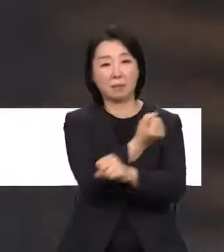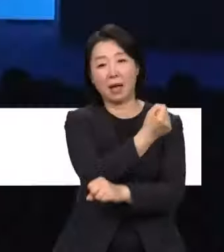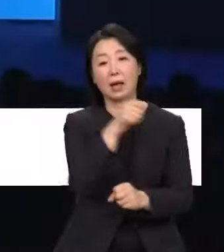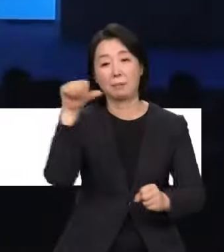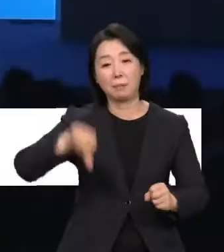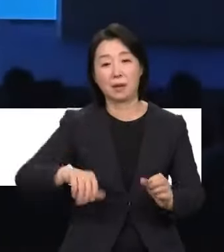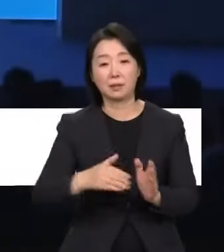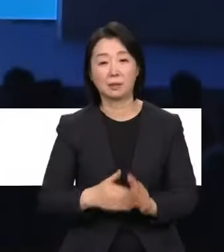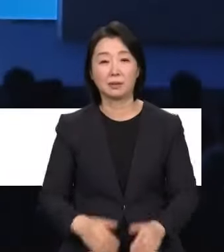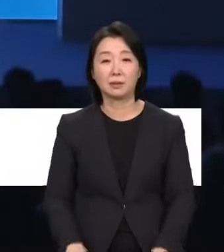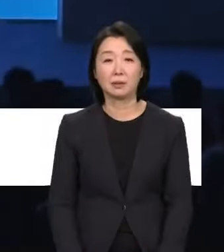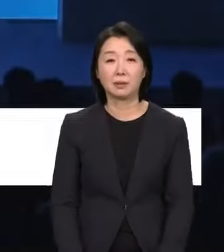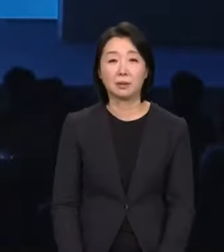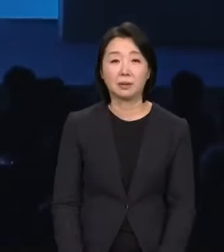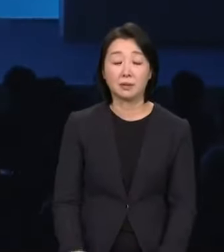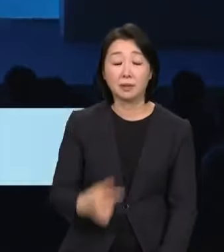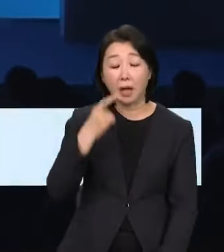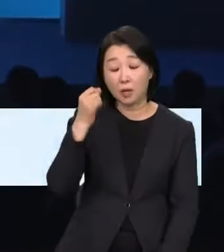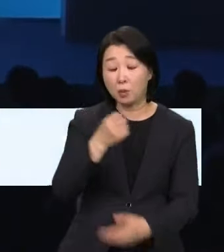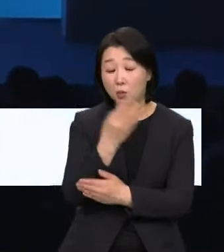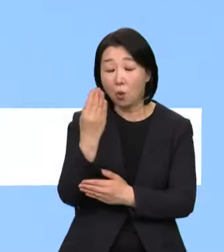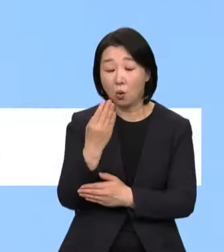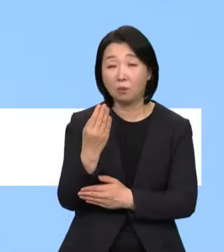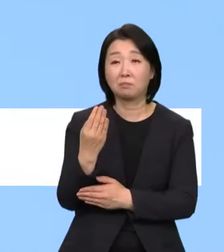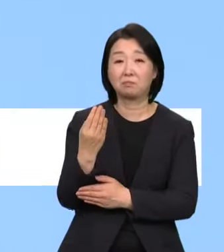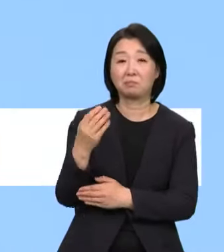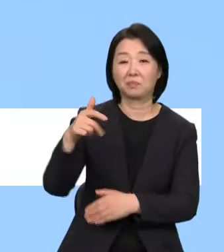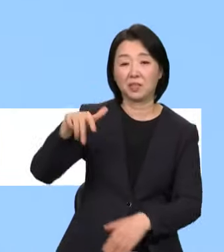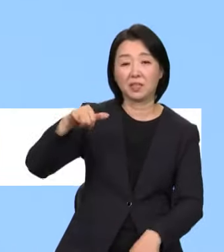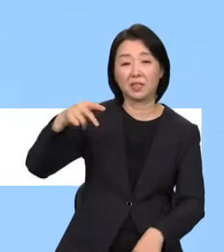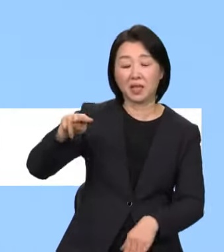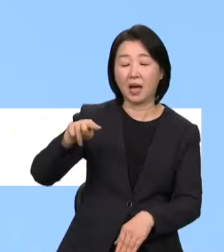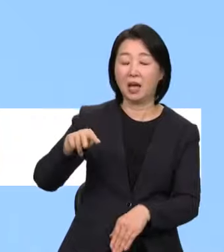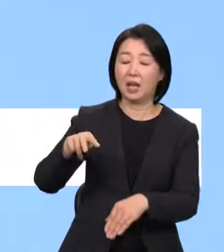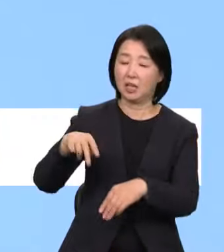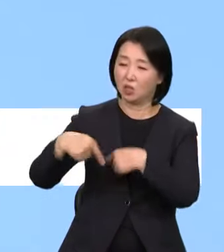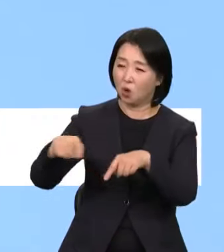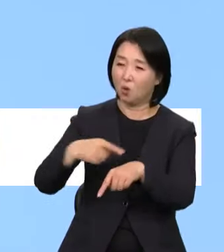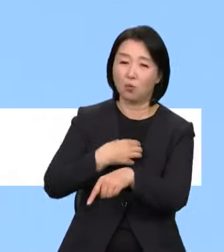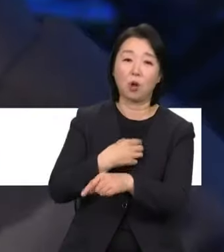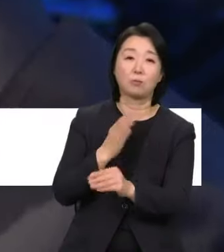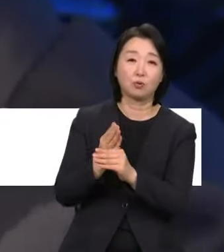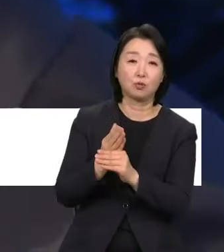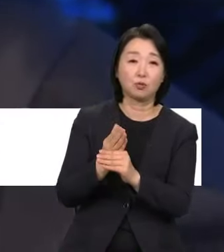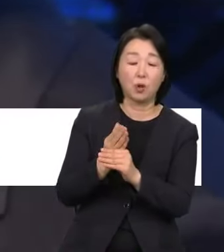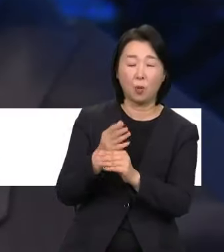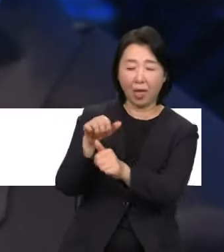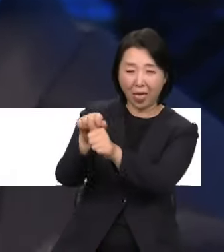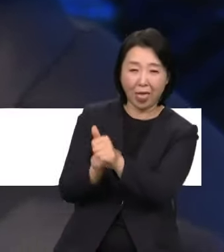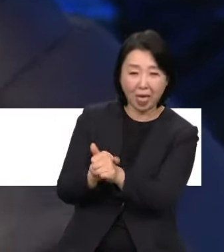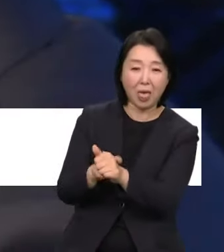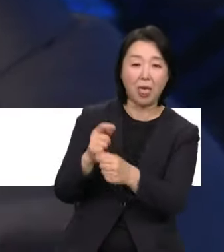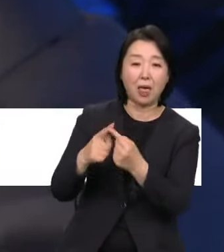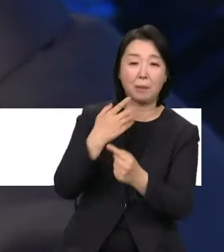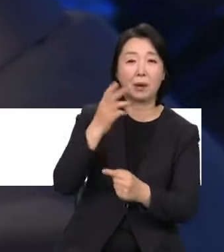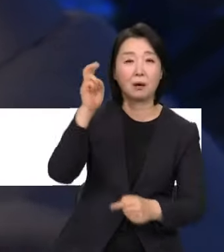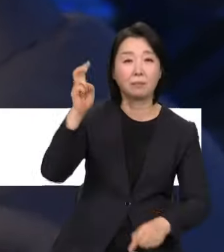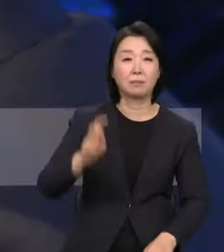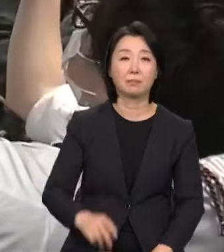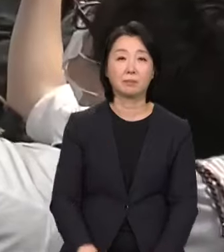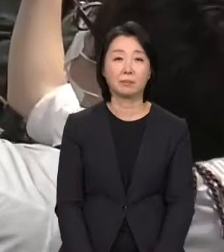당했습니다. 그러자 일본 언론들이 기시다 정권 위기를 언급하고 나섰습니다. 기시다 끌어내리기가 일어날 수도 있단